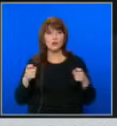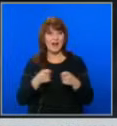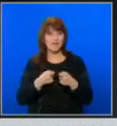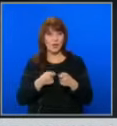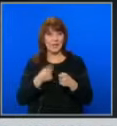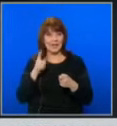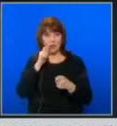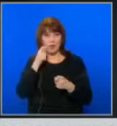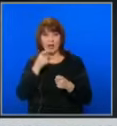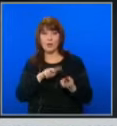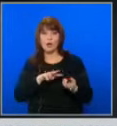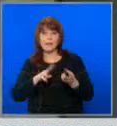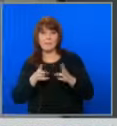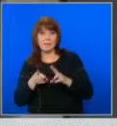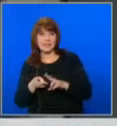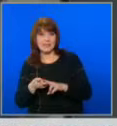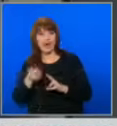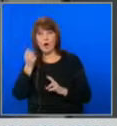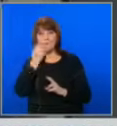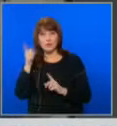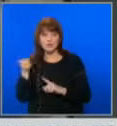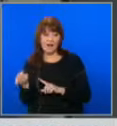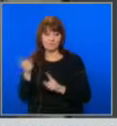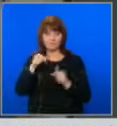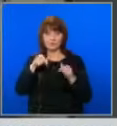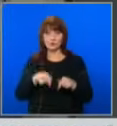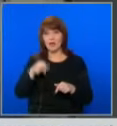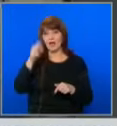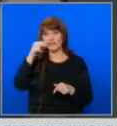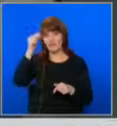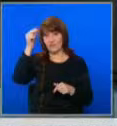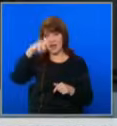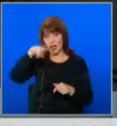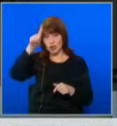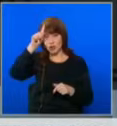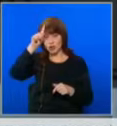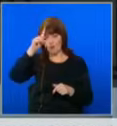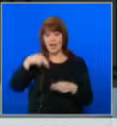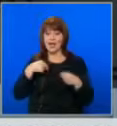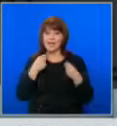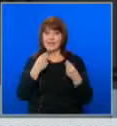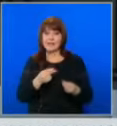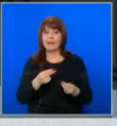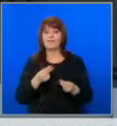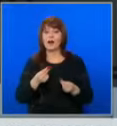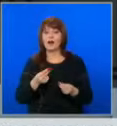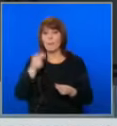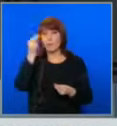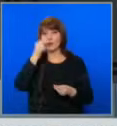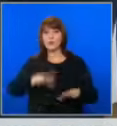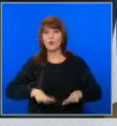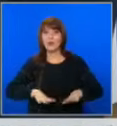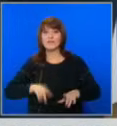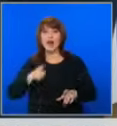обаче мишин премества дейността си от москва в софия откъдето организира подаването на документи на руски граждани за придобиване на българско гражданство по